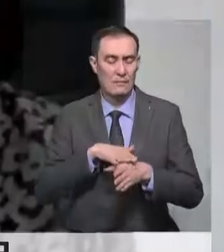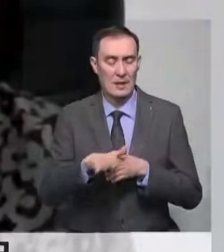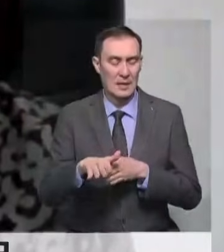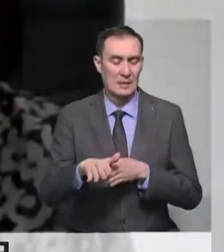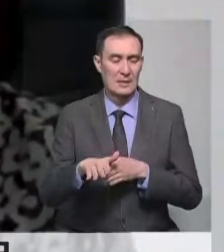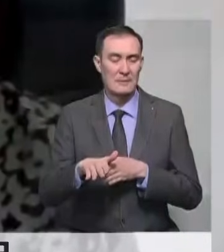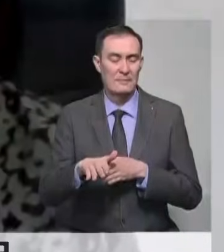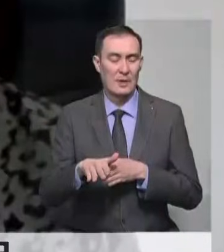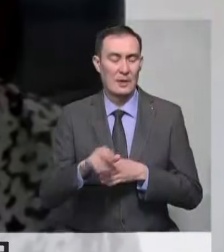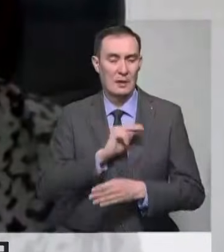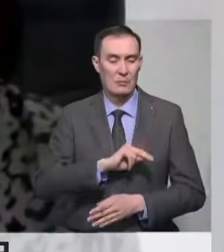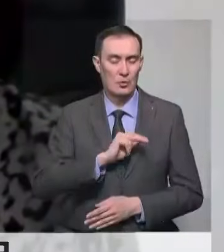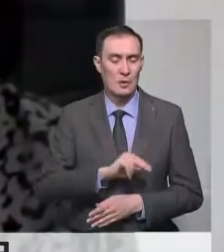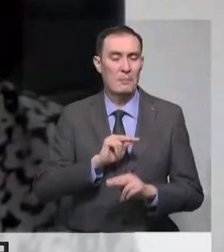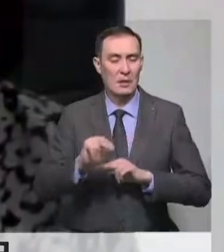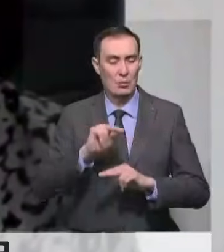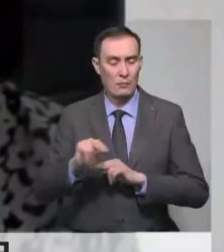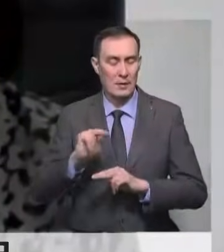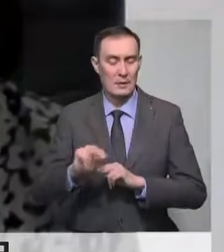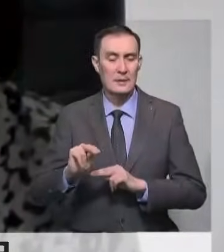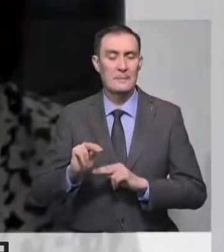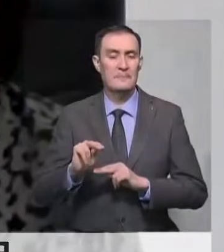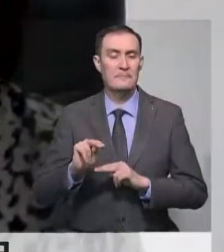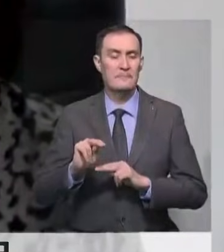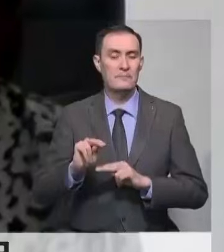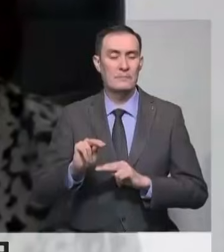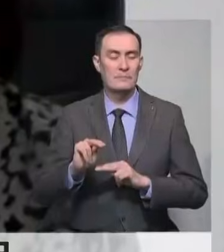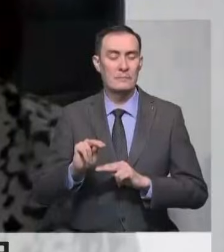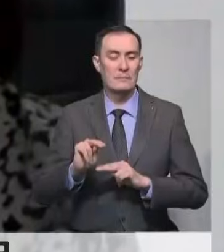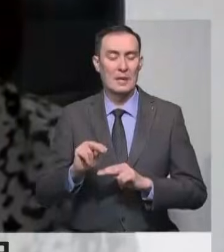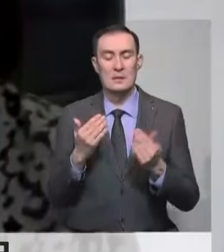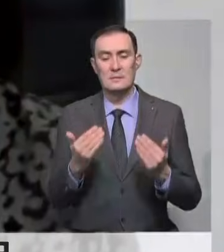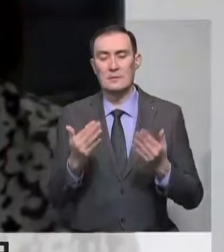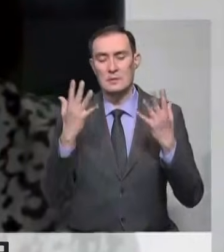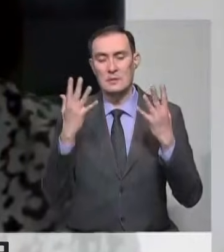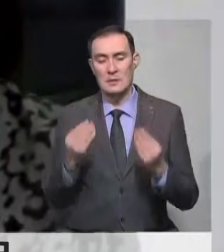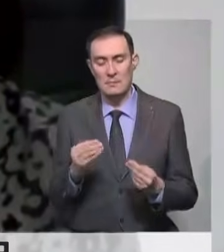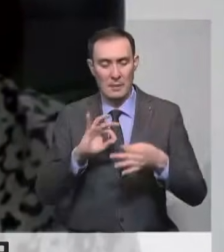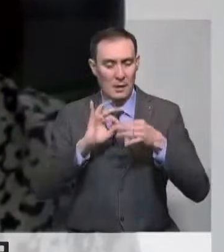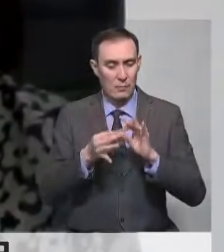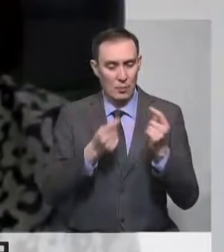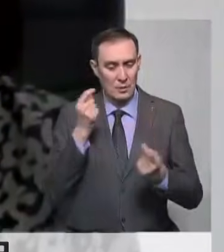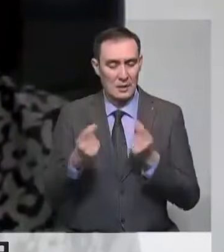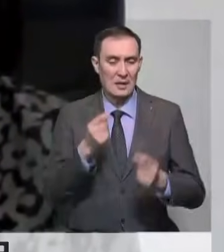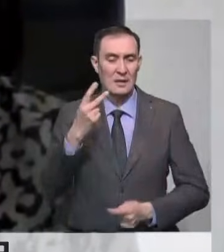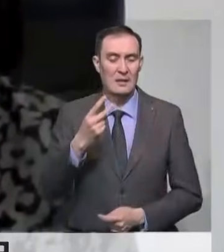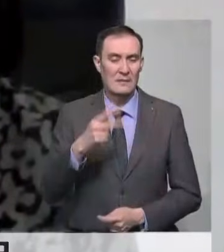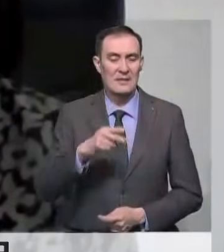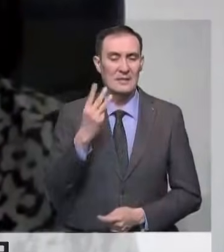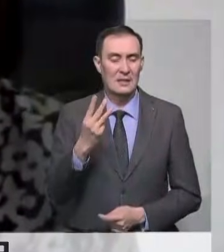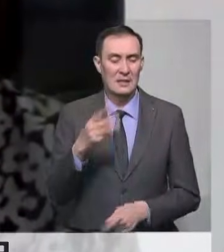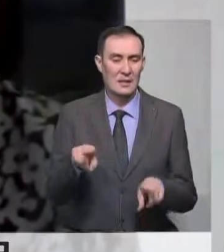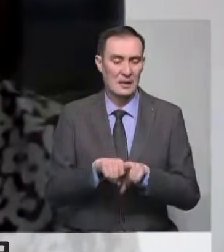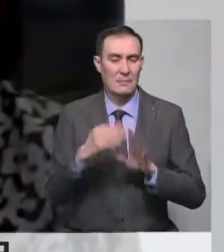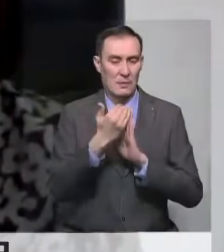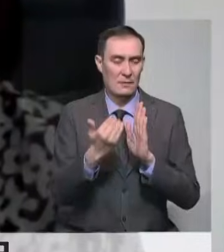совместную образовательную подготовку. То есть на сегодняшний день проработано уже 23 стратегических партнерства,